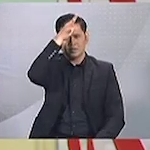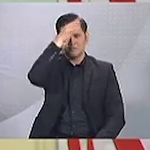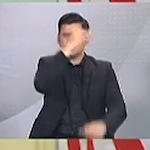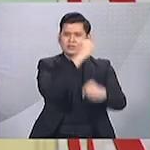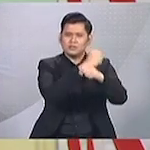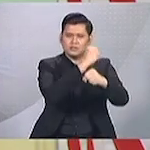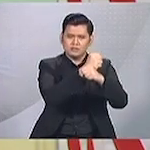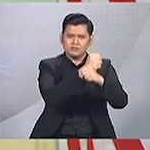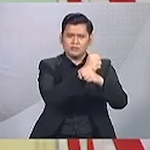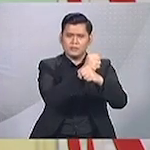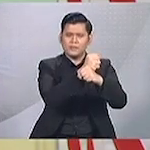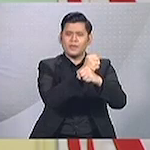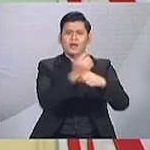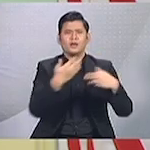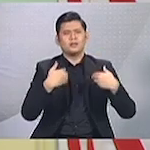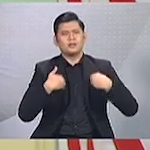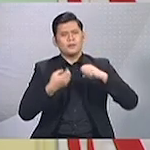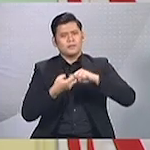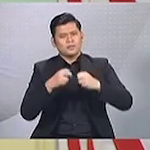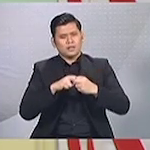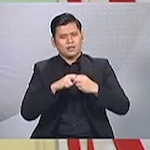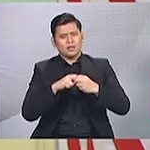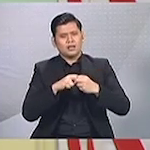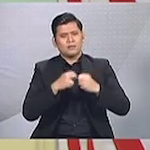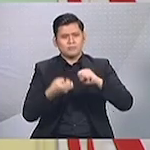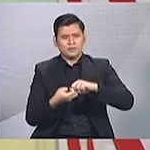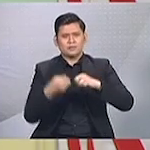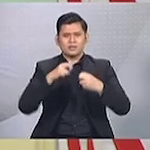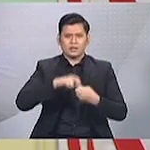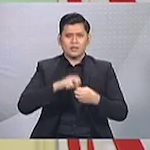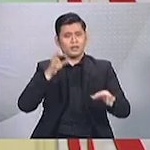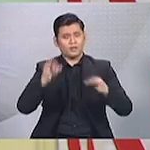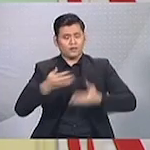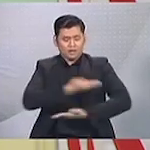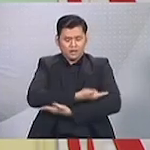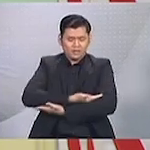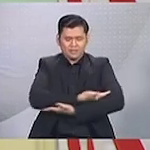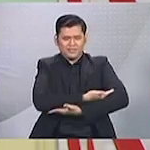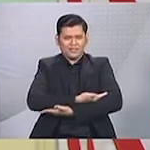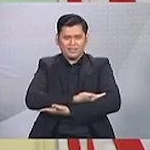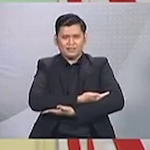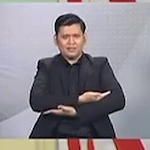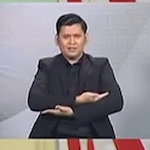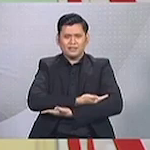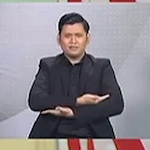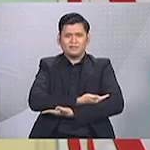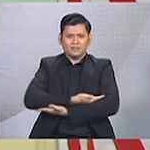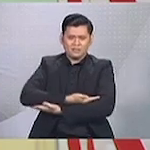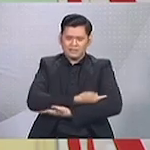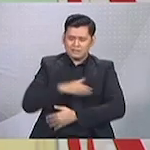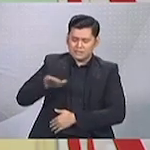bekerja mempunyai masalah jika mempunyai anak yang anak-anak kecil dan mereka perlu menghantar